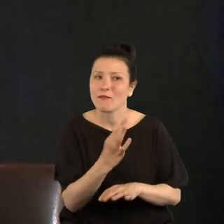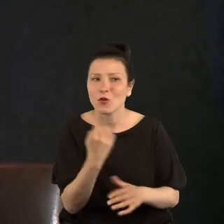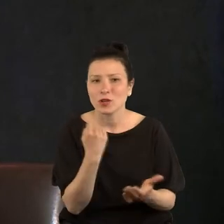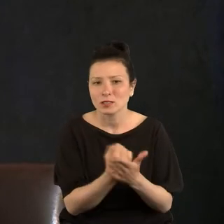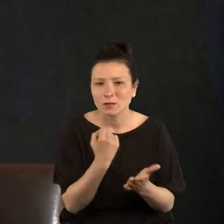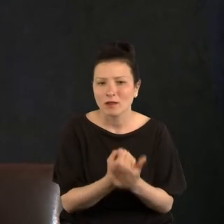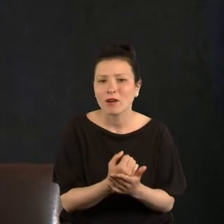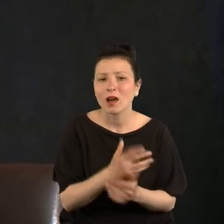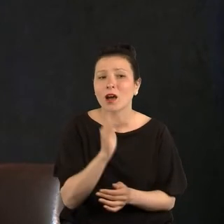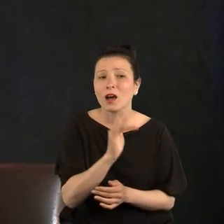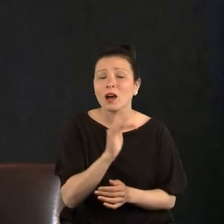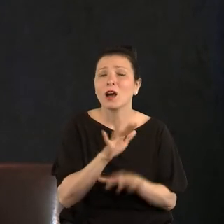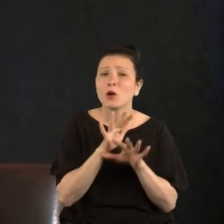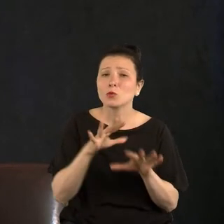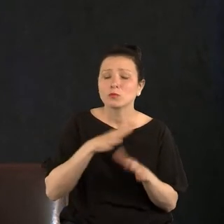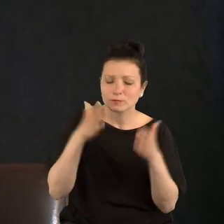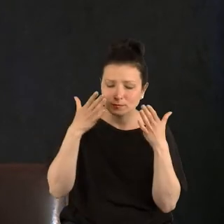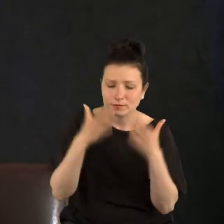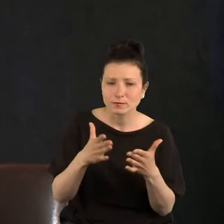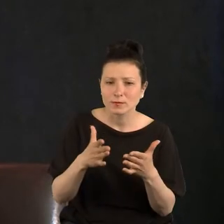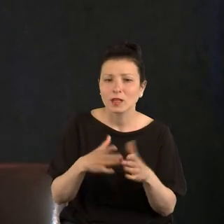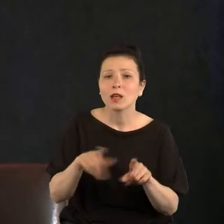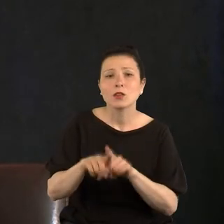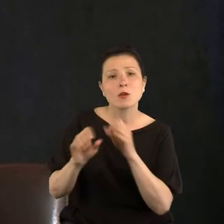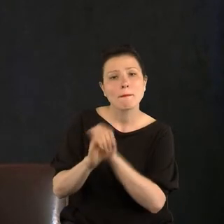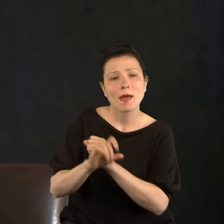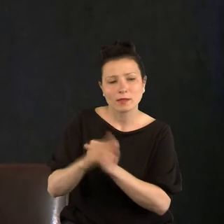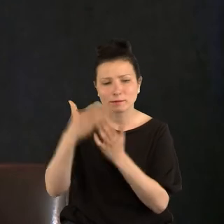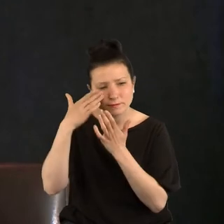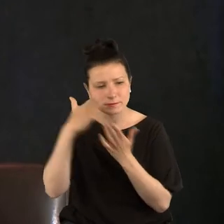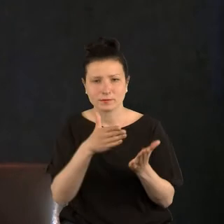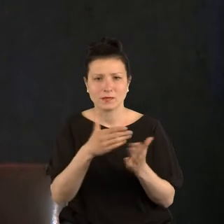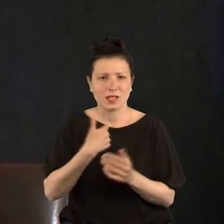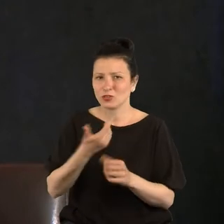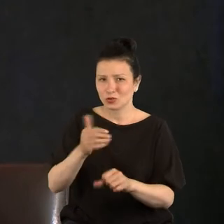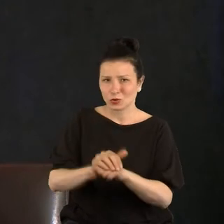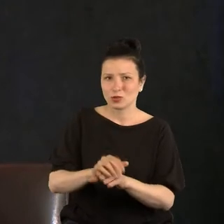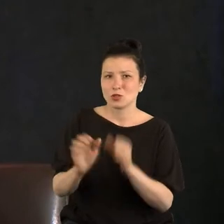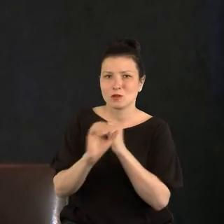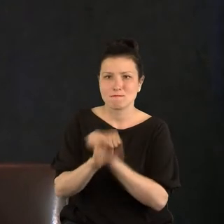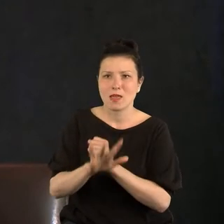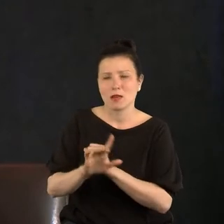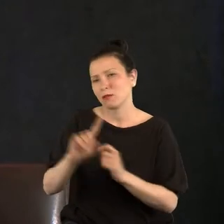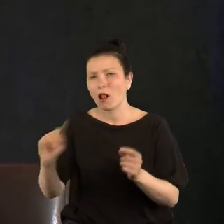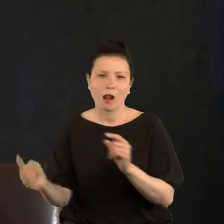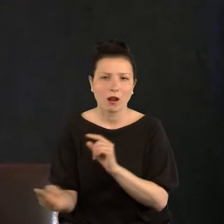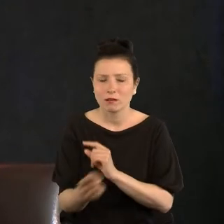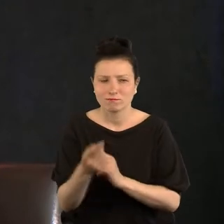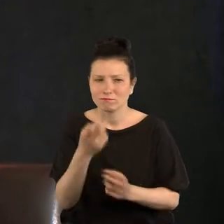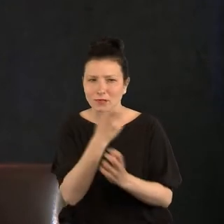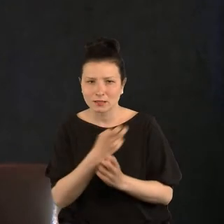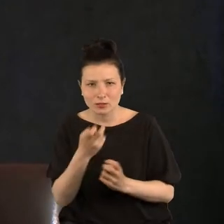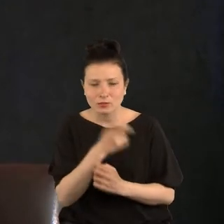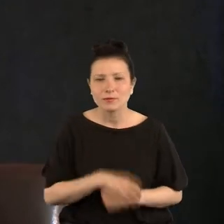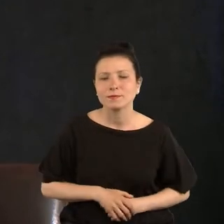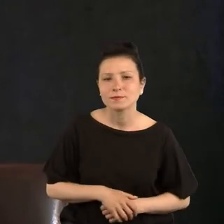tam dużo było poświęcone i media poświęciły uwagi, więc bym się nie zgodziła z tym, że media to jakoś obchodzą na przykład,